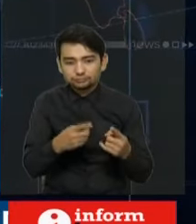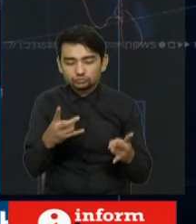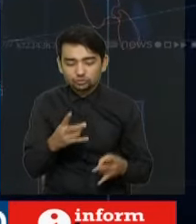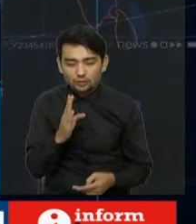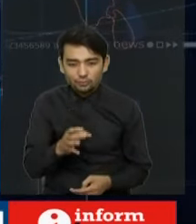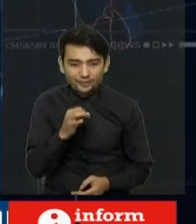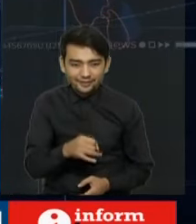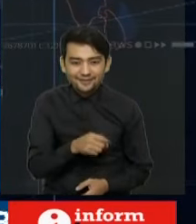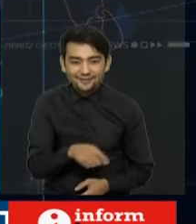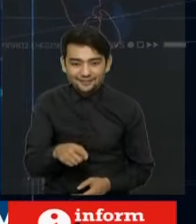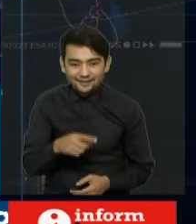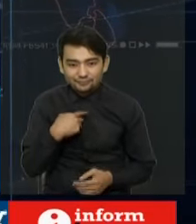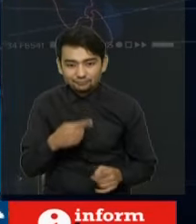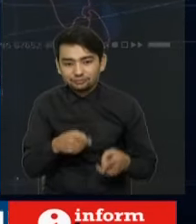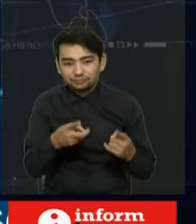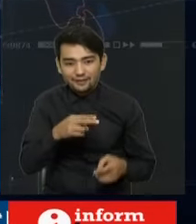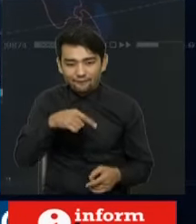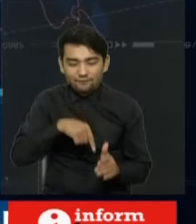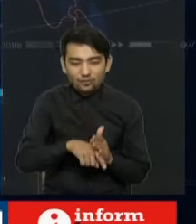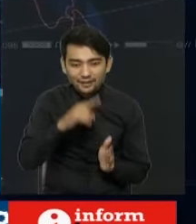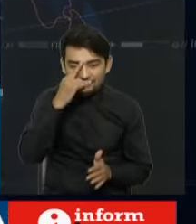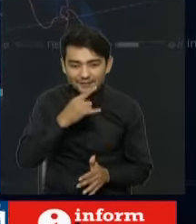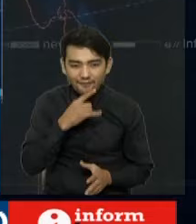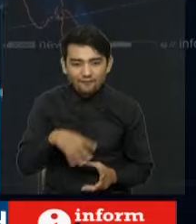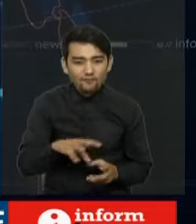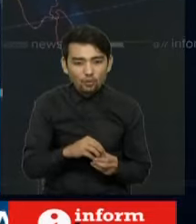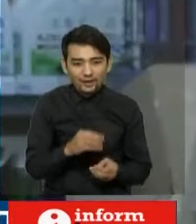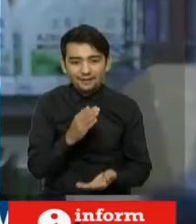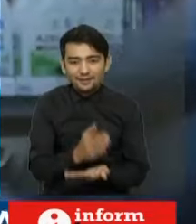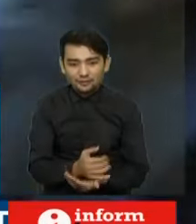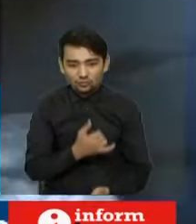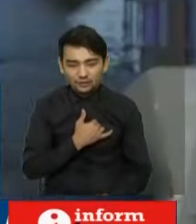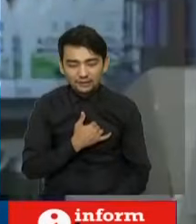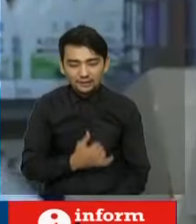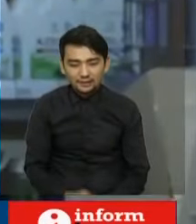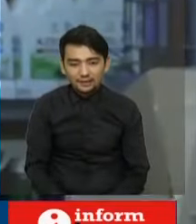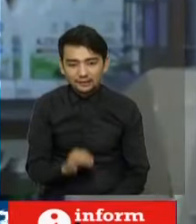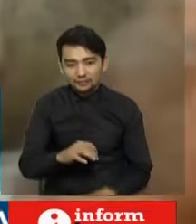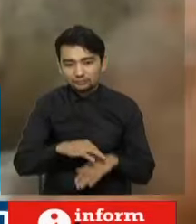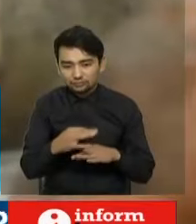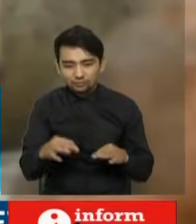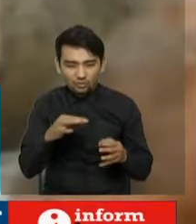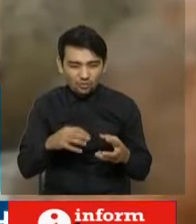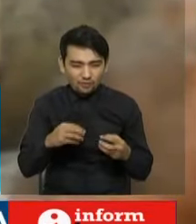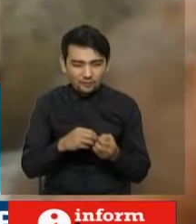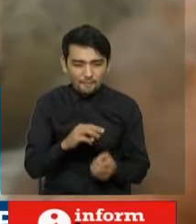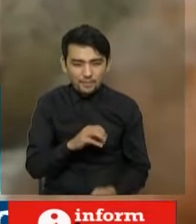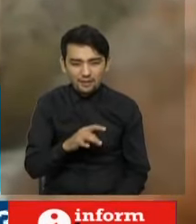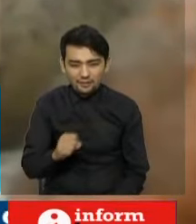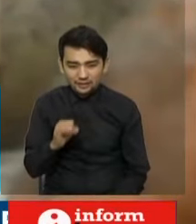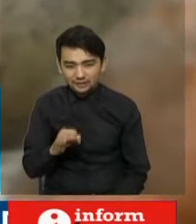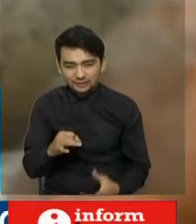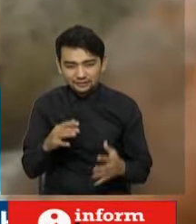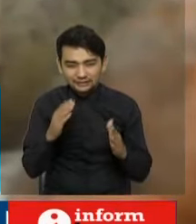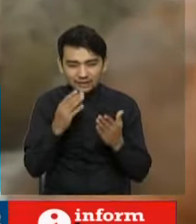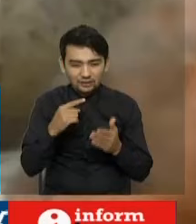развития этих отраслей у нас внутри Казахстана все есть. Тем не менее, жесткие протекционистские меры чреваты